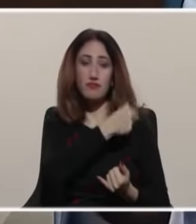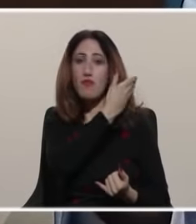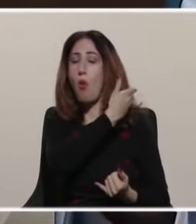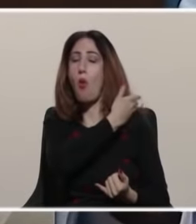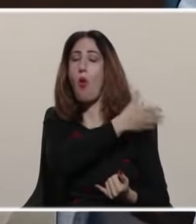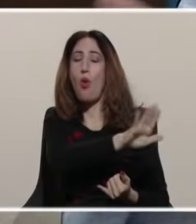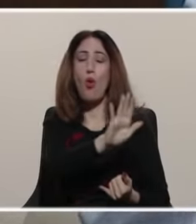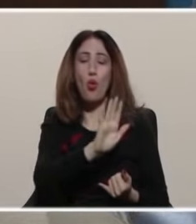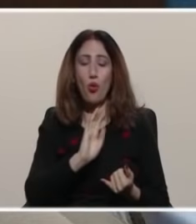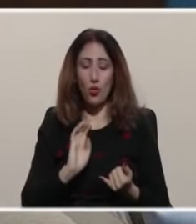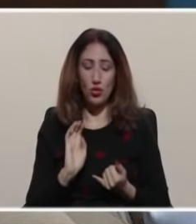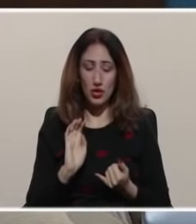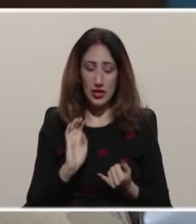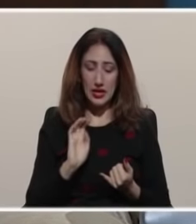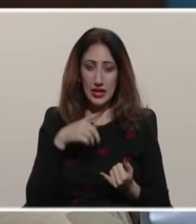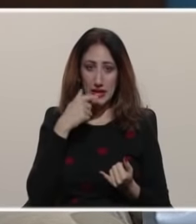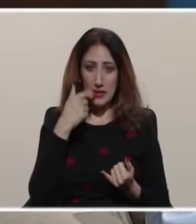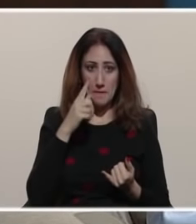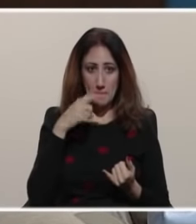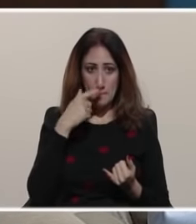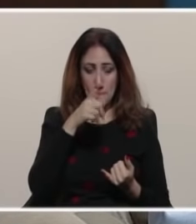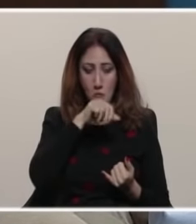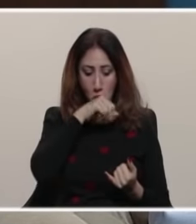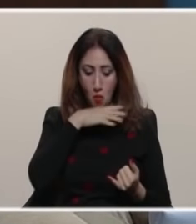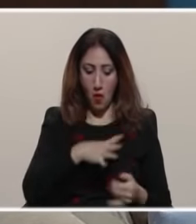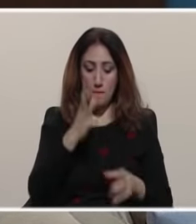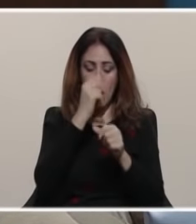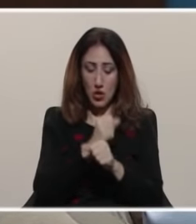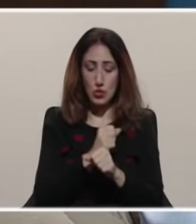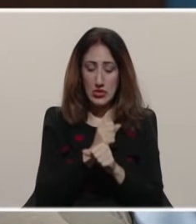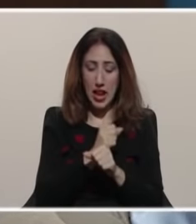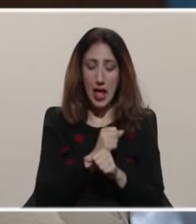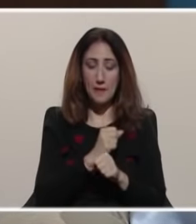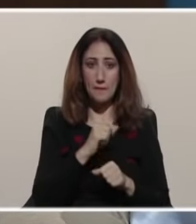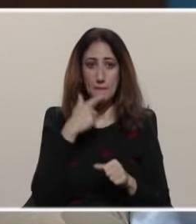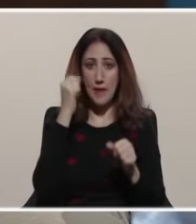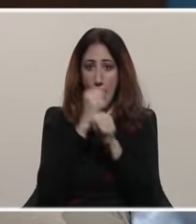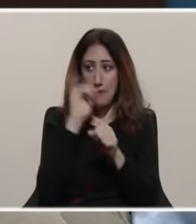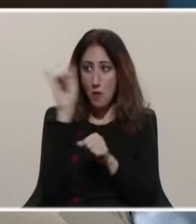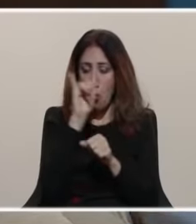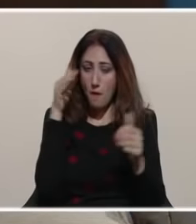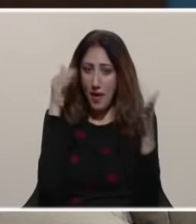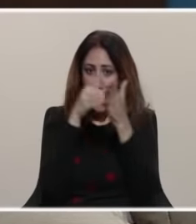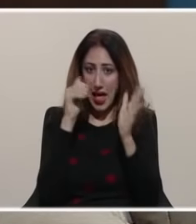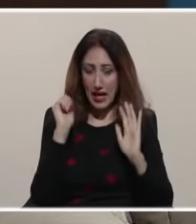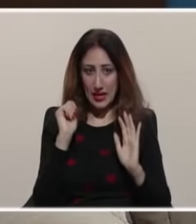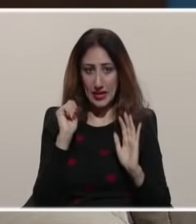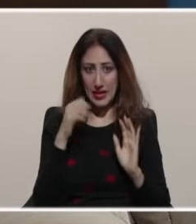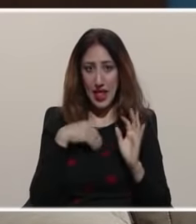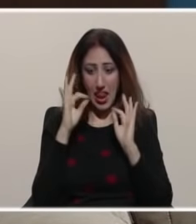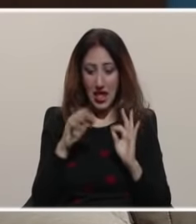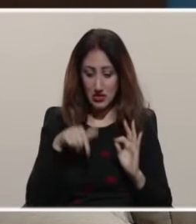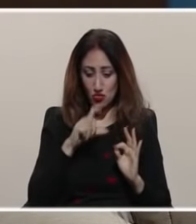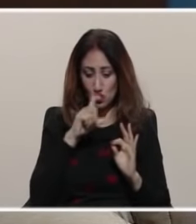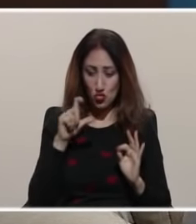طوال العام. لأنه روى البخاري أن النبي صلى الله عليه وسلم قال إنما الأعمال بخواتيمها. فما أجمل إن احنا نيجي في